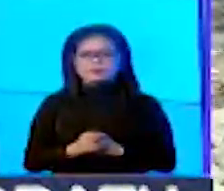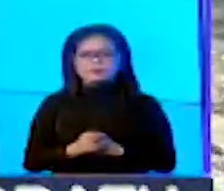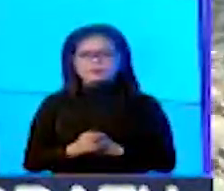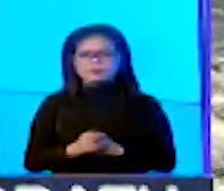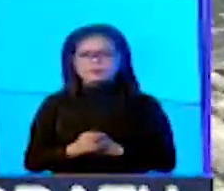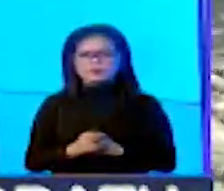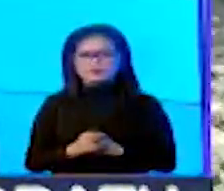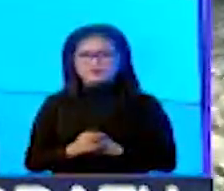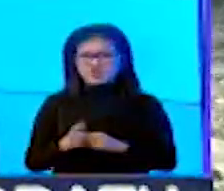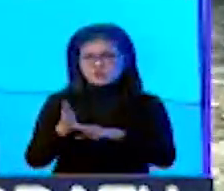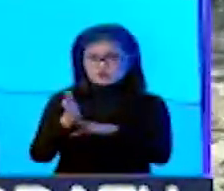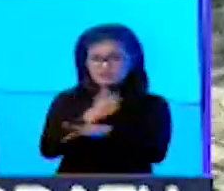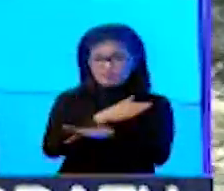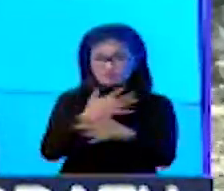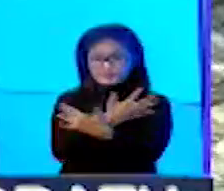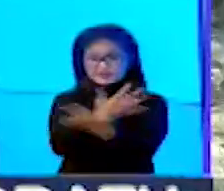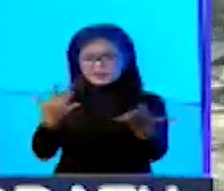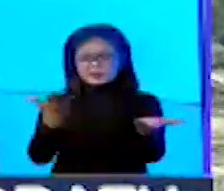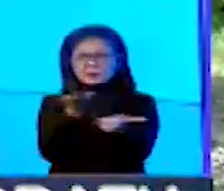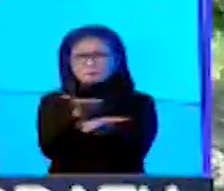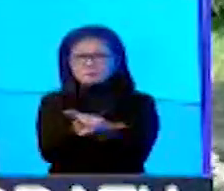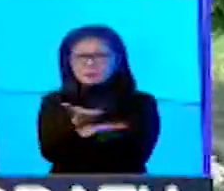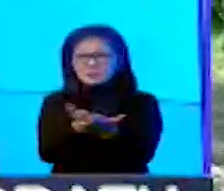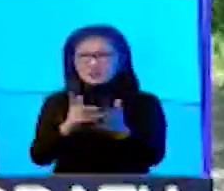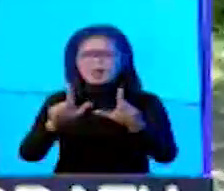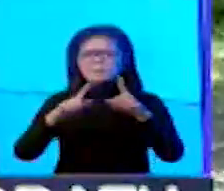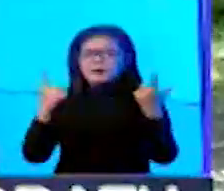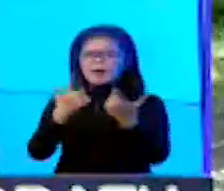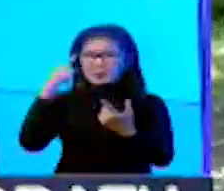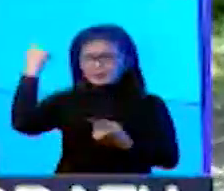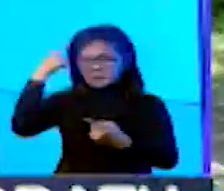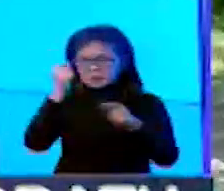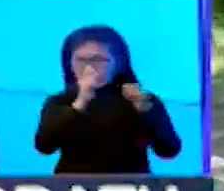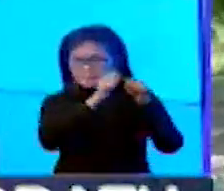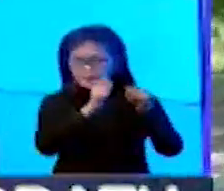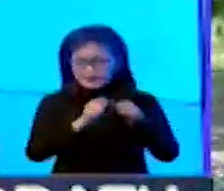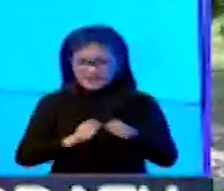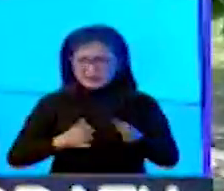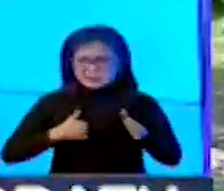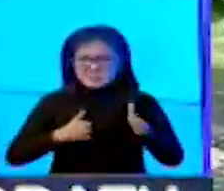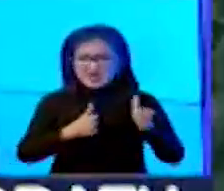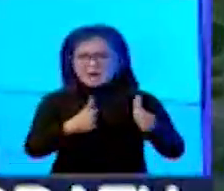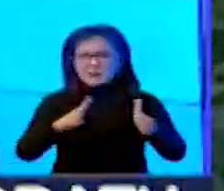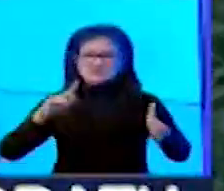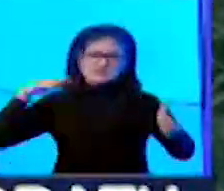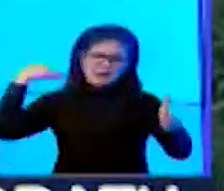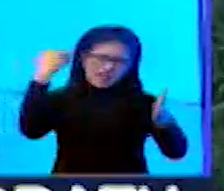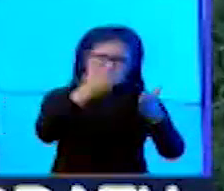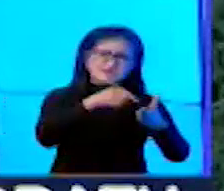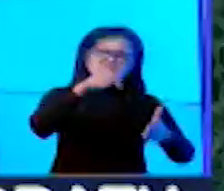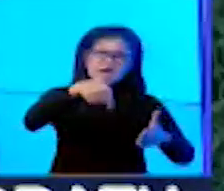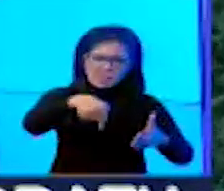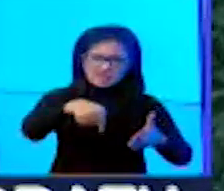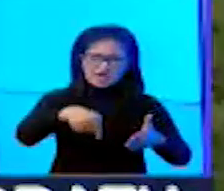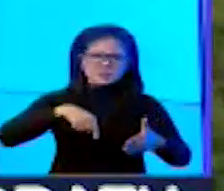Sebelumnya warga desa setempat sudah meminta kepada instansi terkait untuk perbaikan jalan. Namun hingga kini jalur tersebut semakin hari